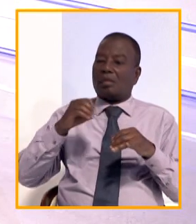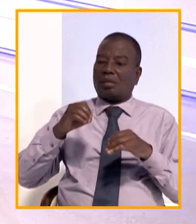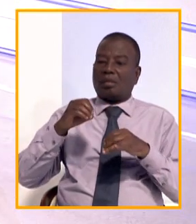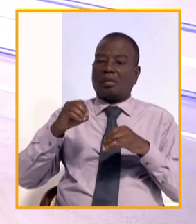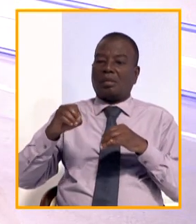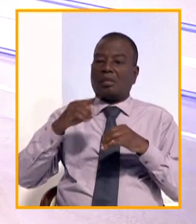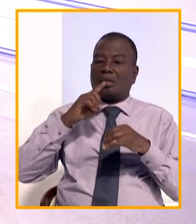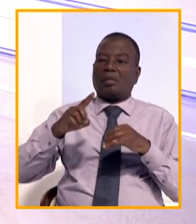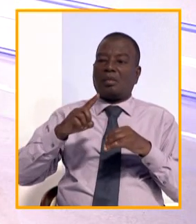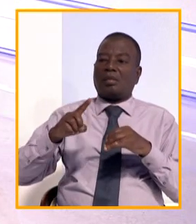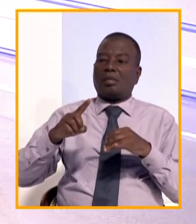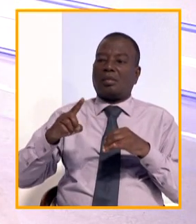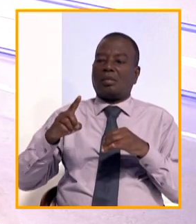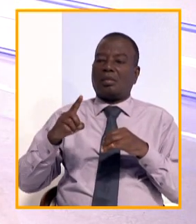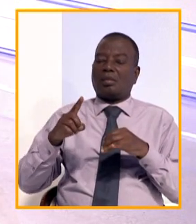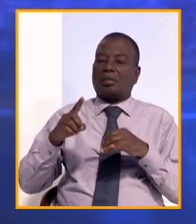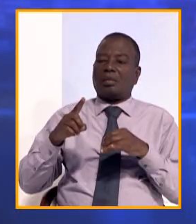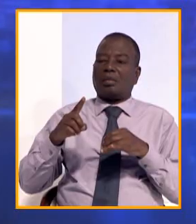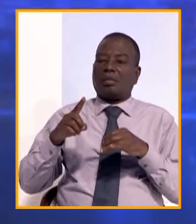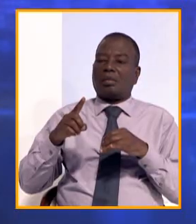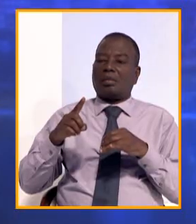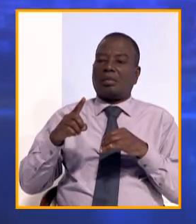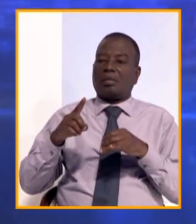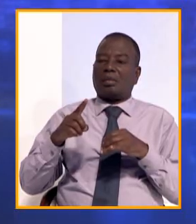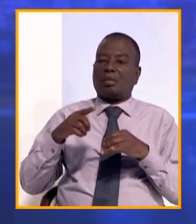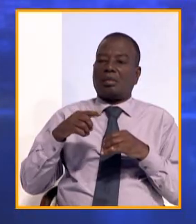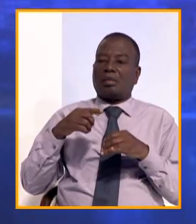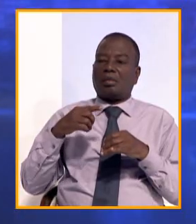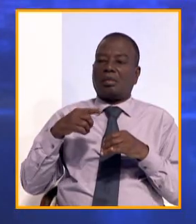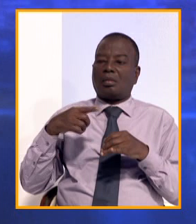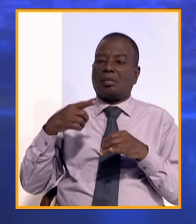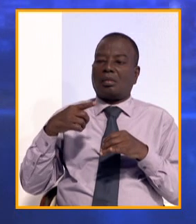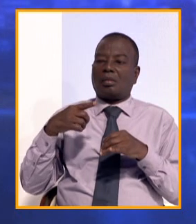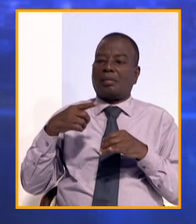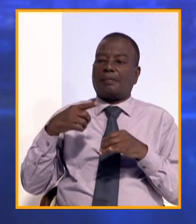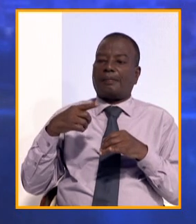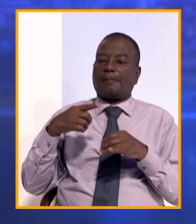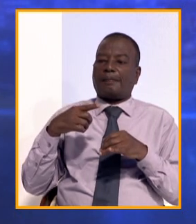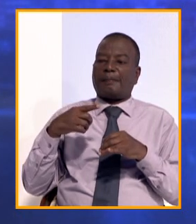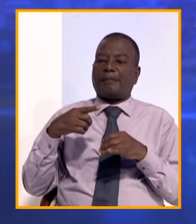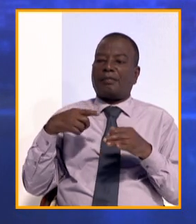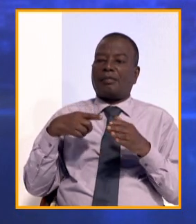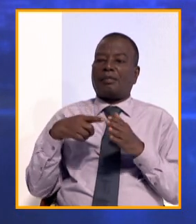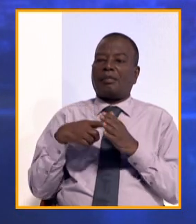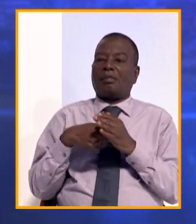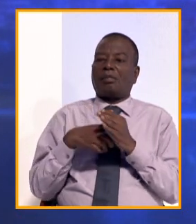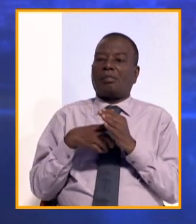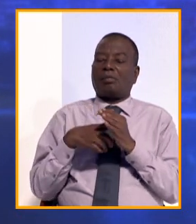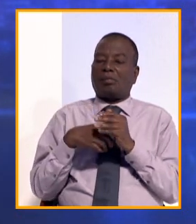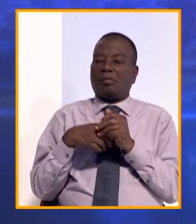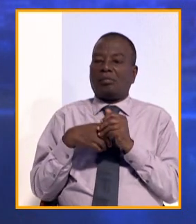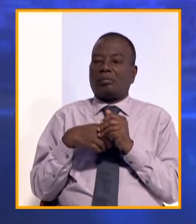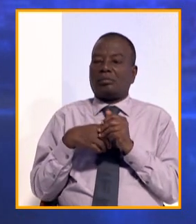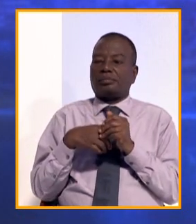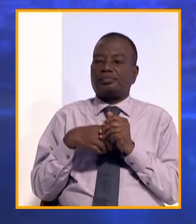lieux de la forêt et de la zone périphérique. Un reportage signé Sam Conan, notre correspondant dans